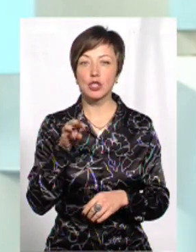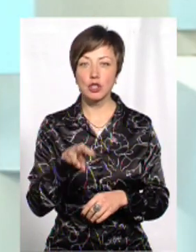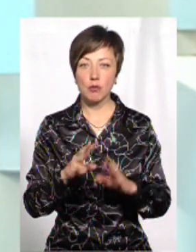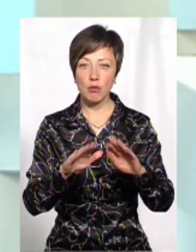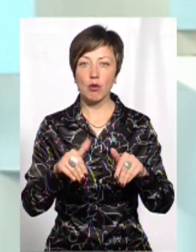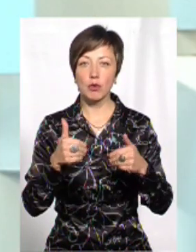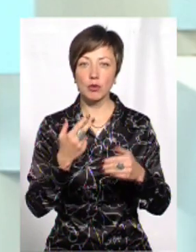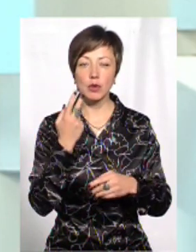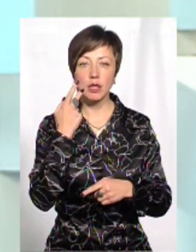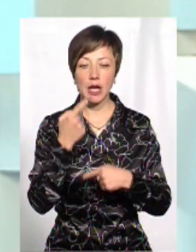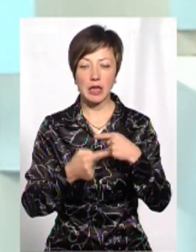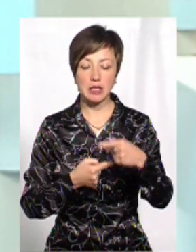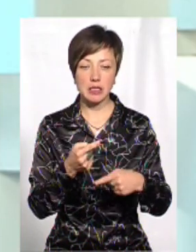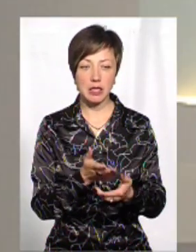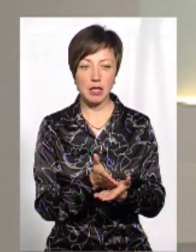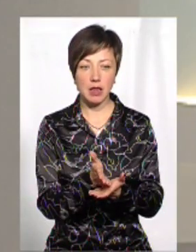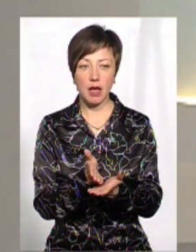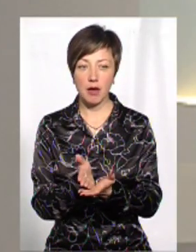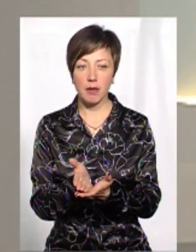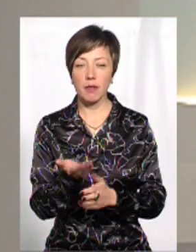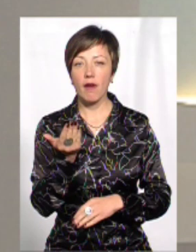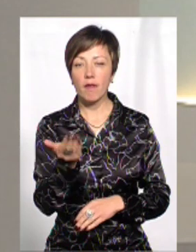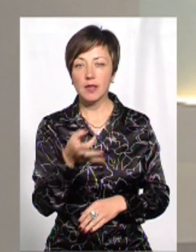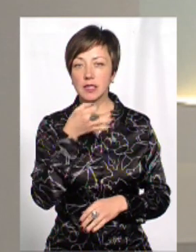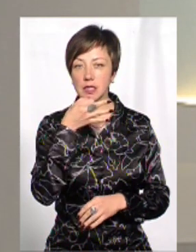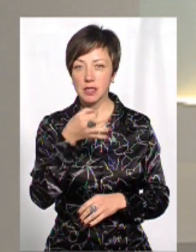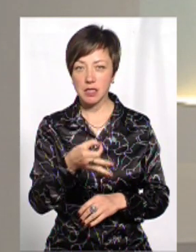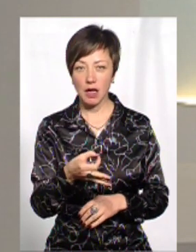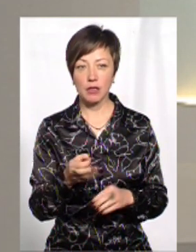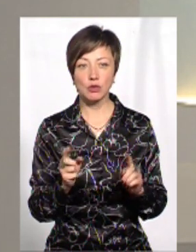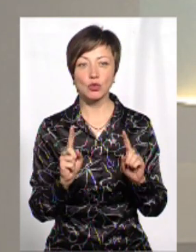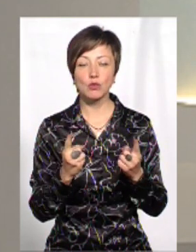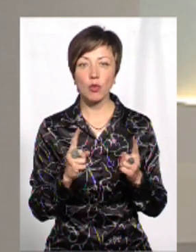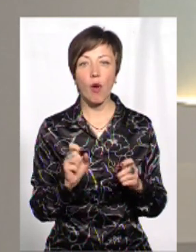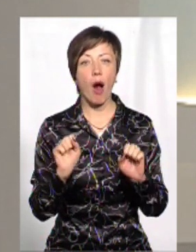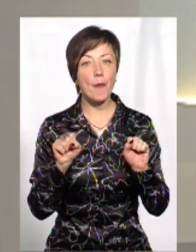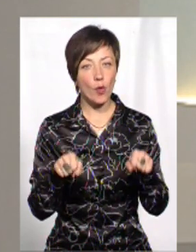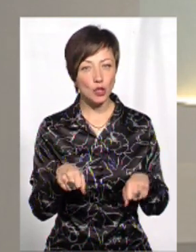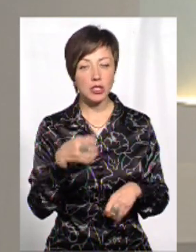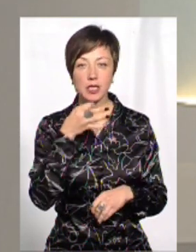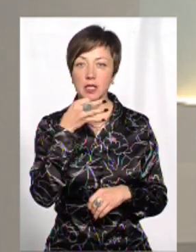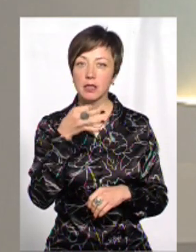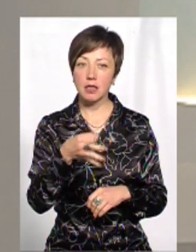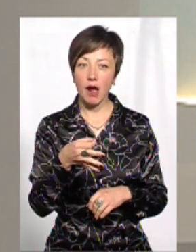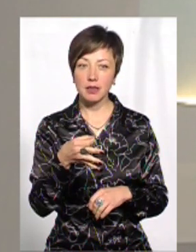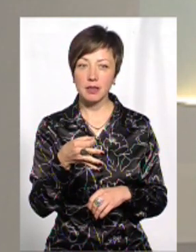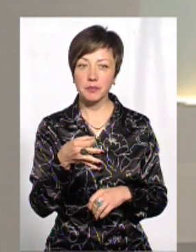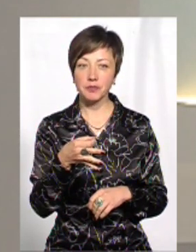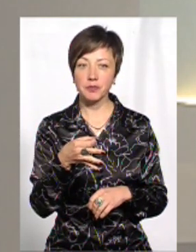що пропонують їм традиційні напрямки. Ви сказали зараз чому. А можете сказати